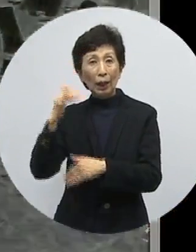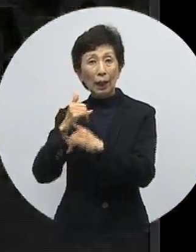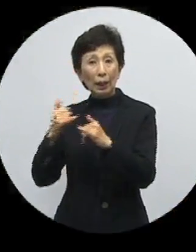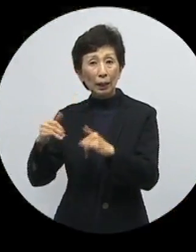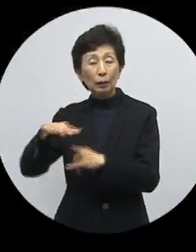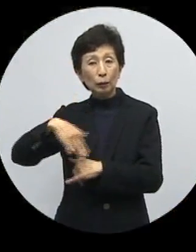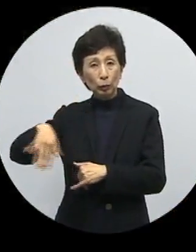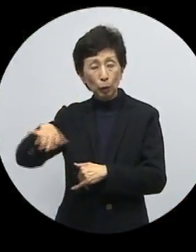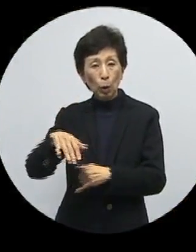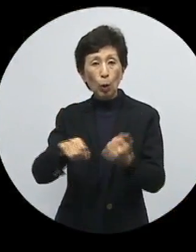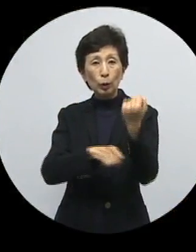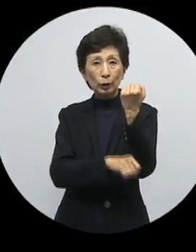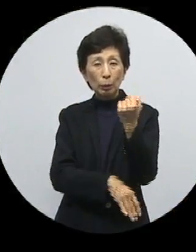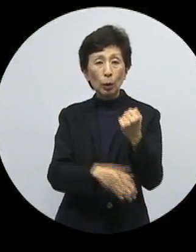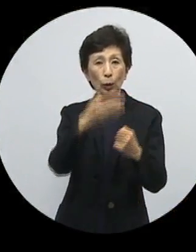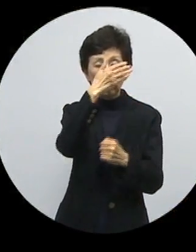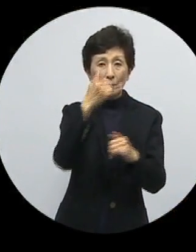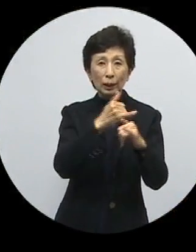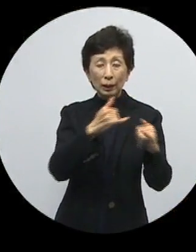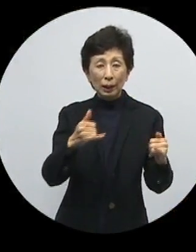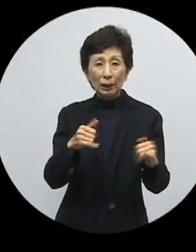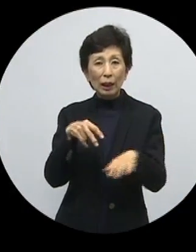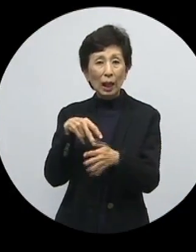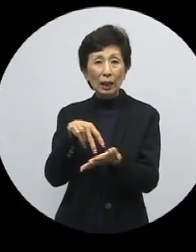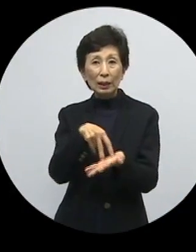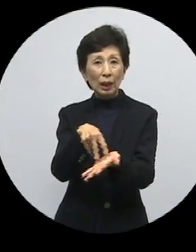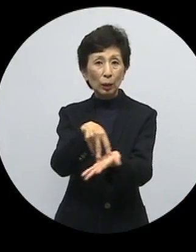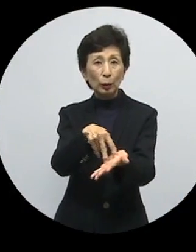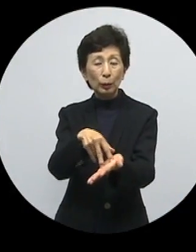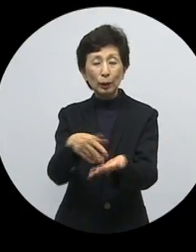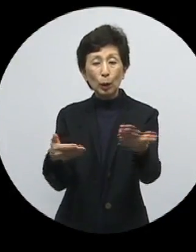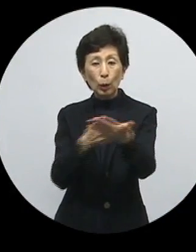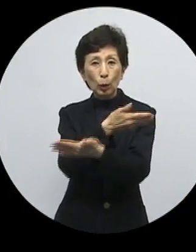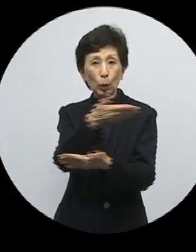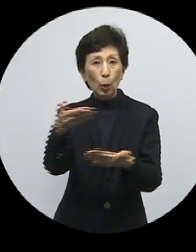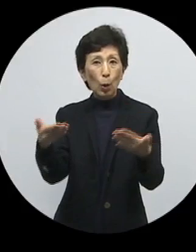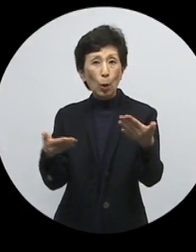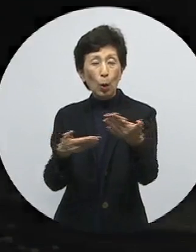ちがサーフィンを通じて交流を図るようになってからと言われています。